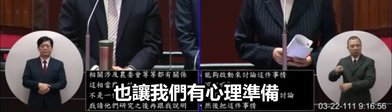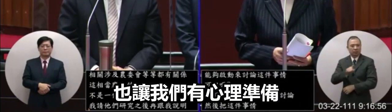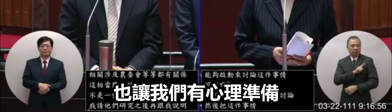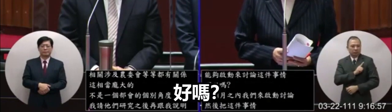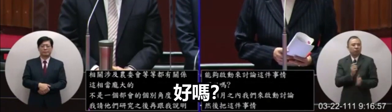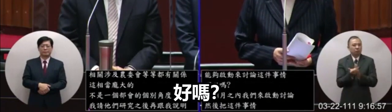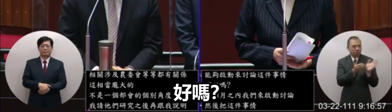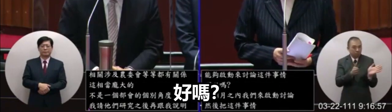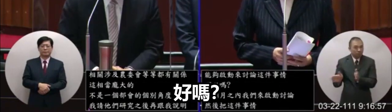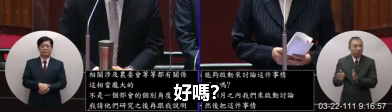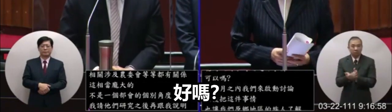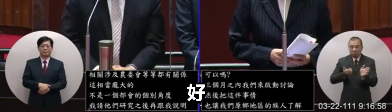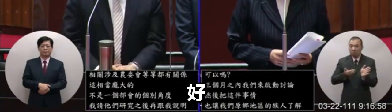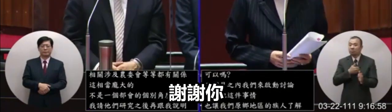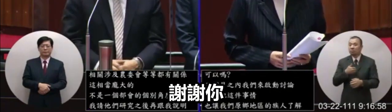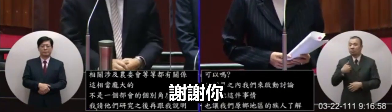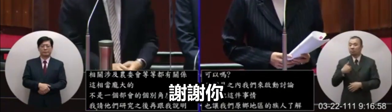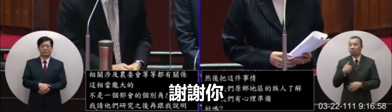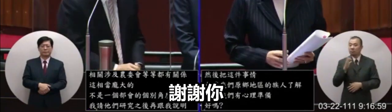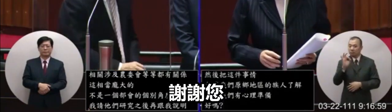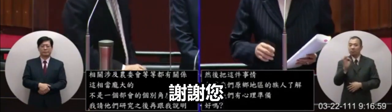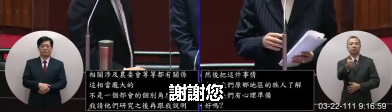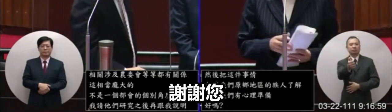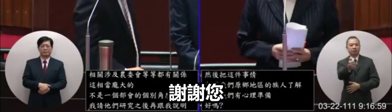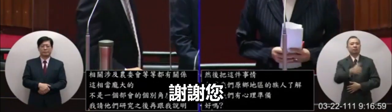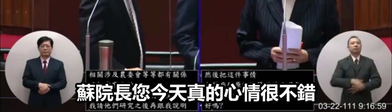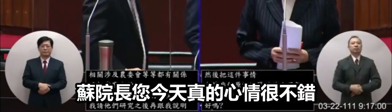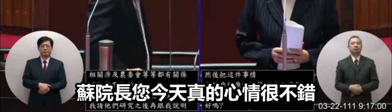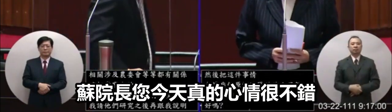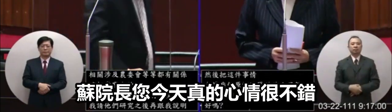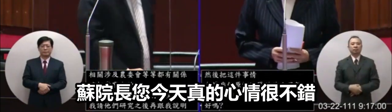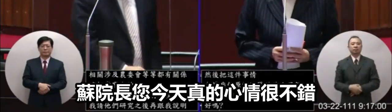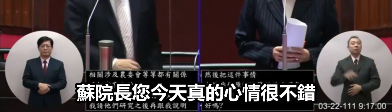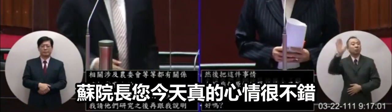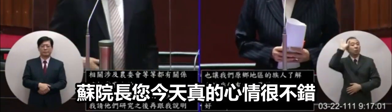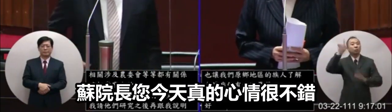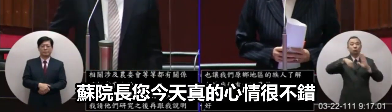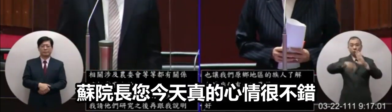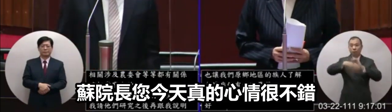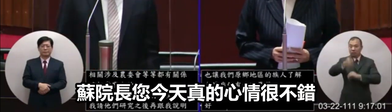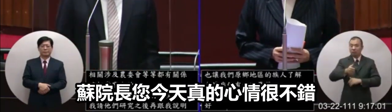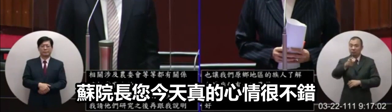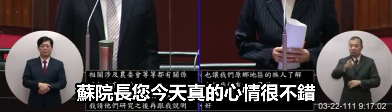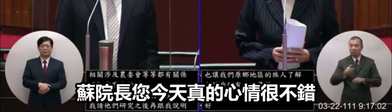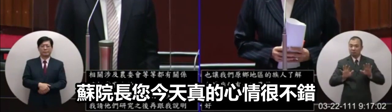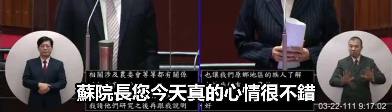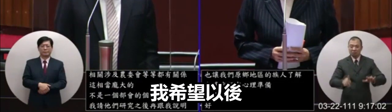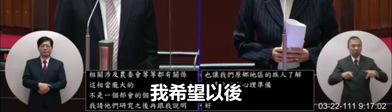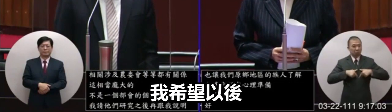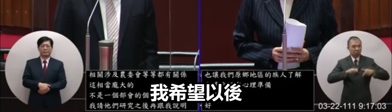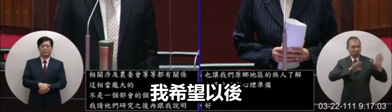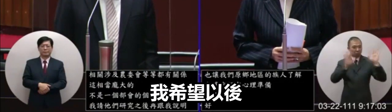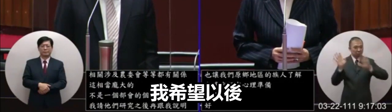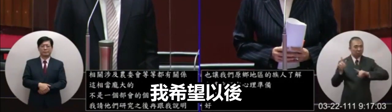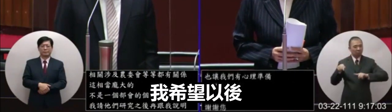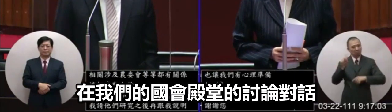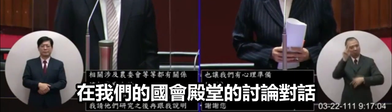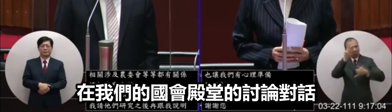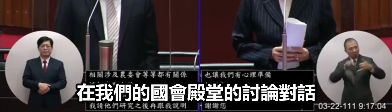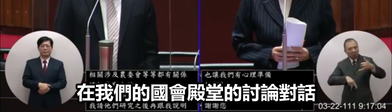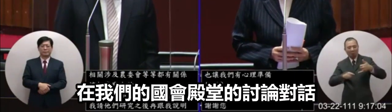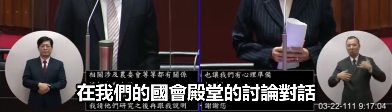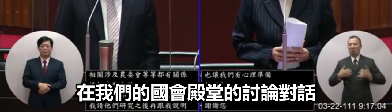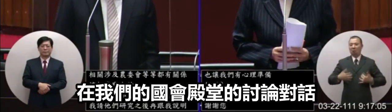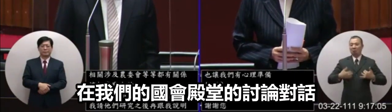备，好吗？好，谢谢你哦，谢谢你。这个苏院长，您今天真的心情很不错，我希望呢以后